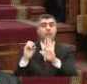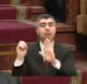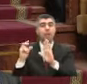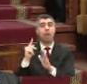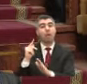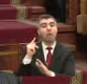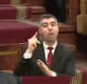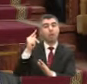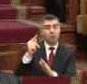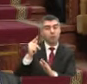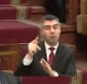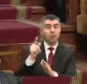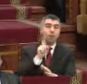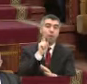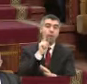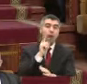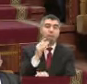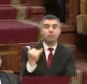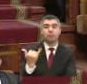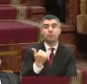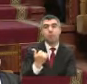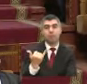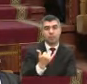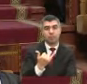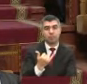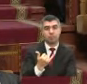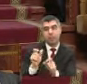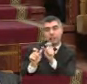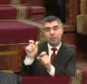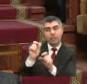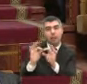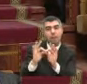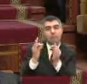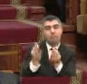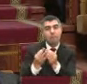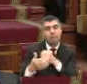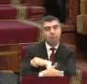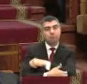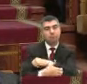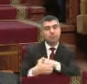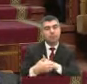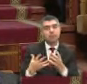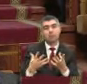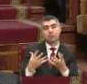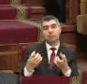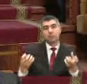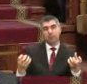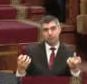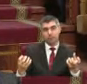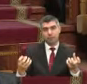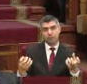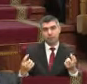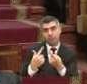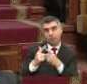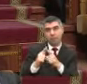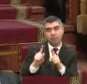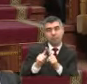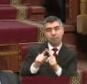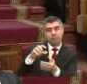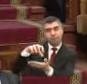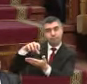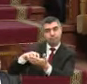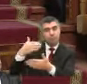ديال الاسر الفقيره، وهنا تنطلبكم يا اما نواه جامعيه في الاقاليم ولا المدارس العليا على الاقل في اطار العداله المجاليه في كل بلاصه نديروا فيها شي